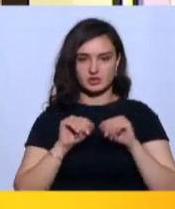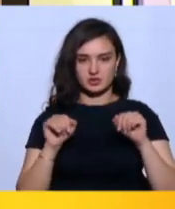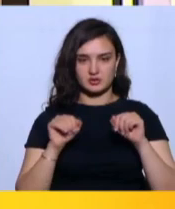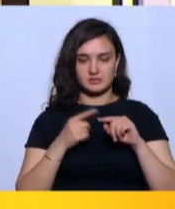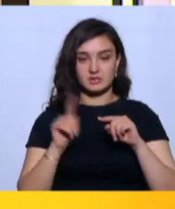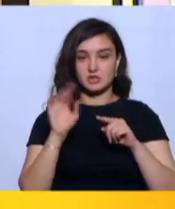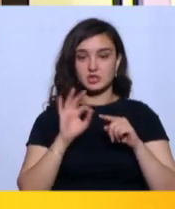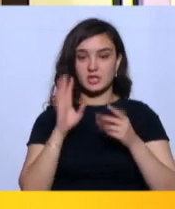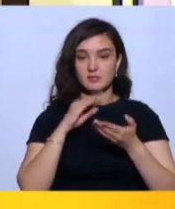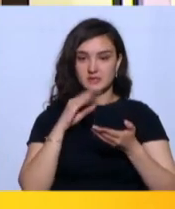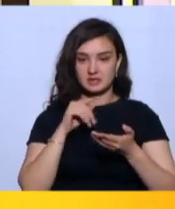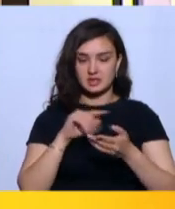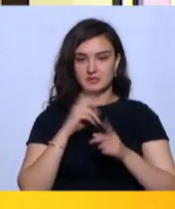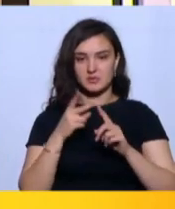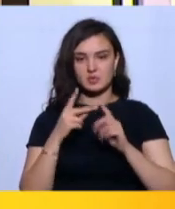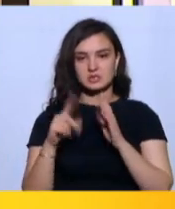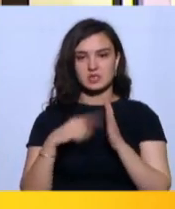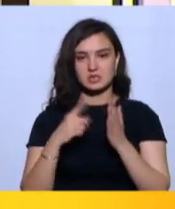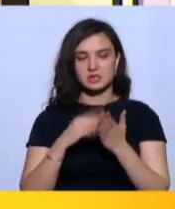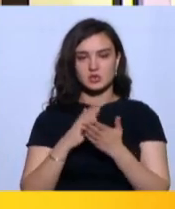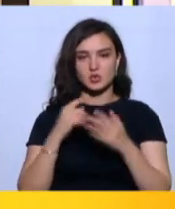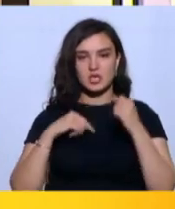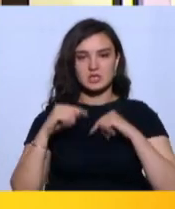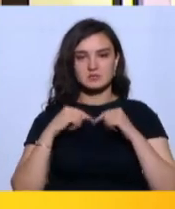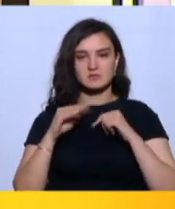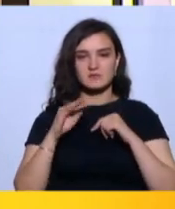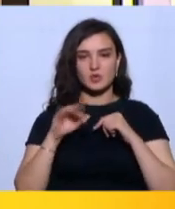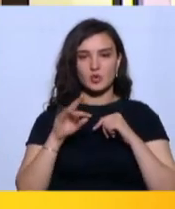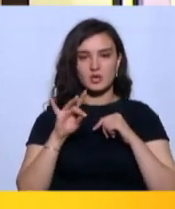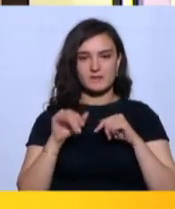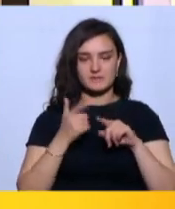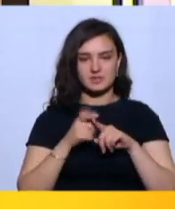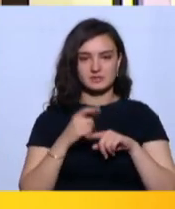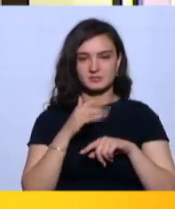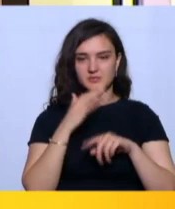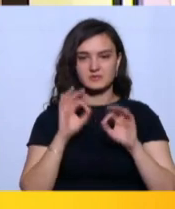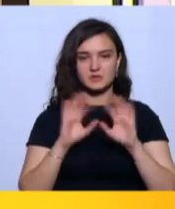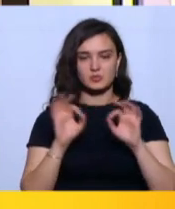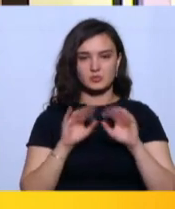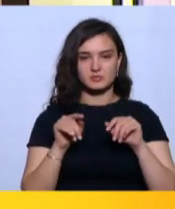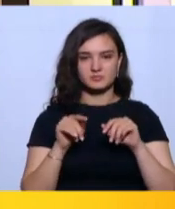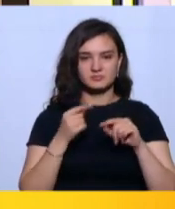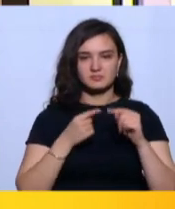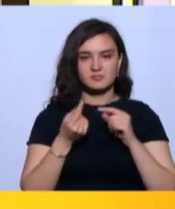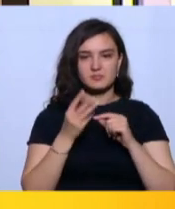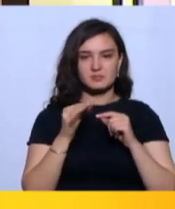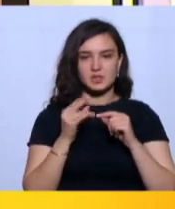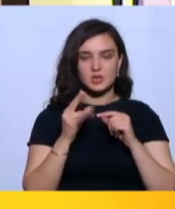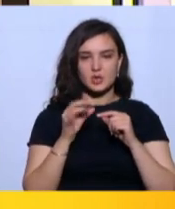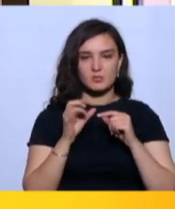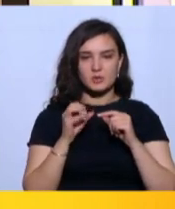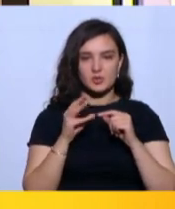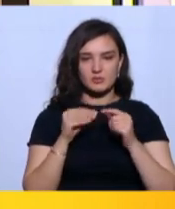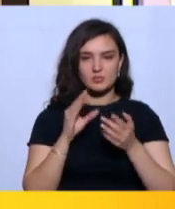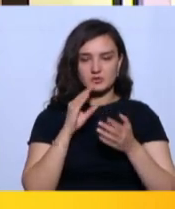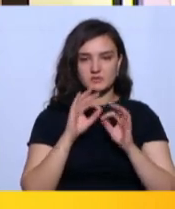ეს რაც შეეხება წყალს. მეორე საკითხი გახლავთ ორგანიზმის ფლორა. ჩვენ ძალიან ბევრს საუბრობთ მიკრობიომზე, მაგალითად ნაწლავზე,